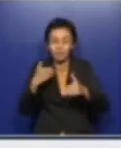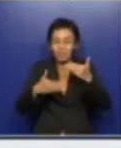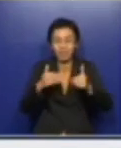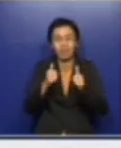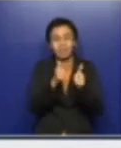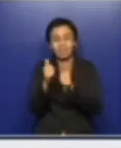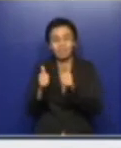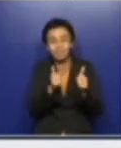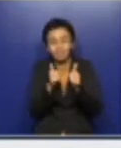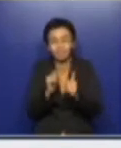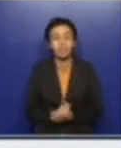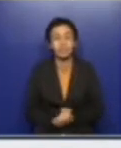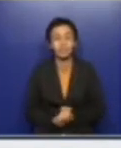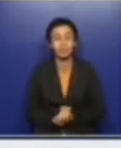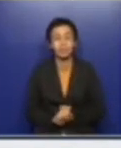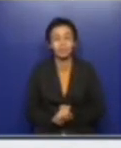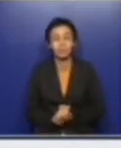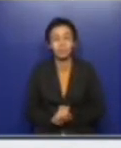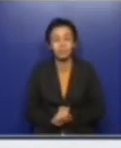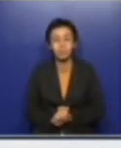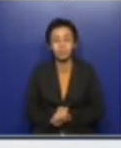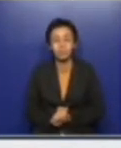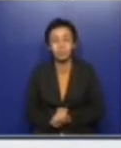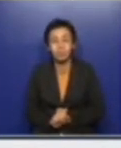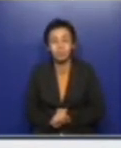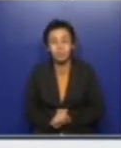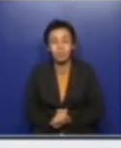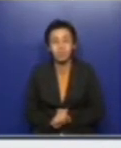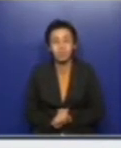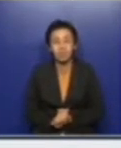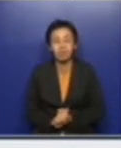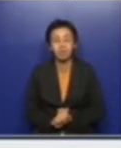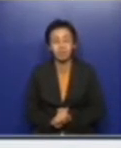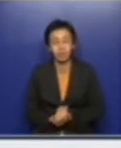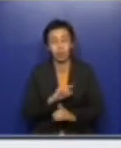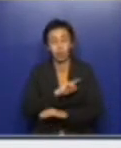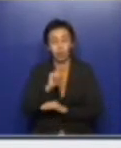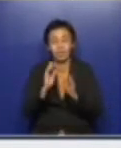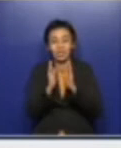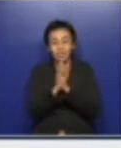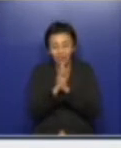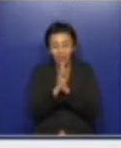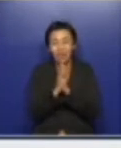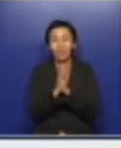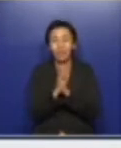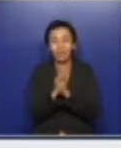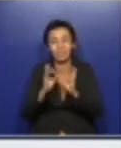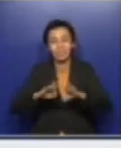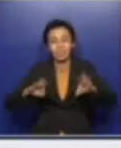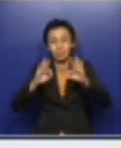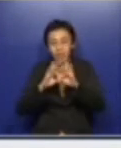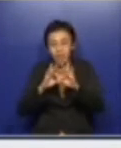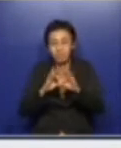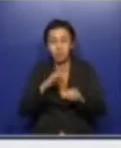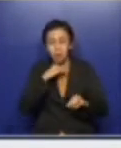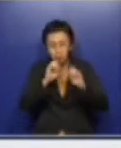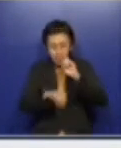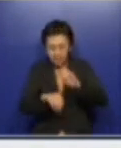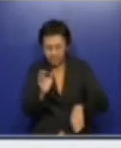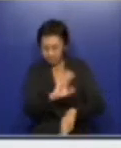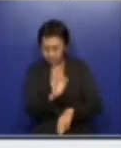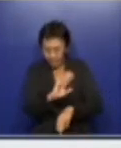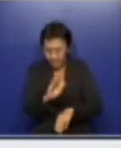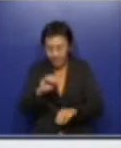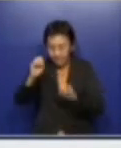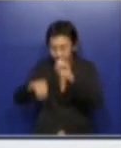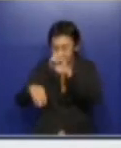ารมหาสารคามเมืองคดเรามีเรื่องของการเทศเข้าพรรษาที่งดงามเนี่ยนะครับหรือการทิ้งขยะการรับผิดชอบต่อสังคมพวกนี้นะครับ